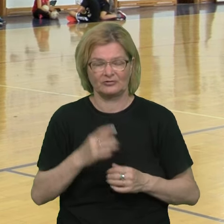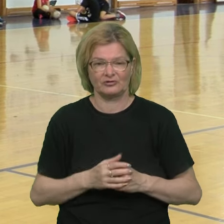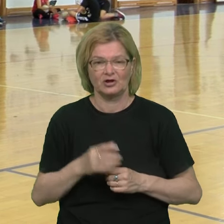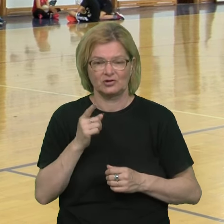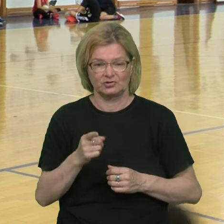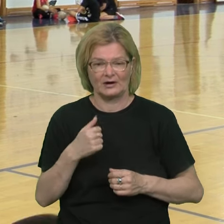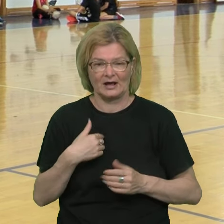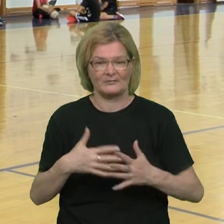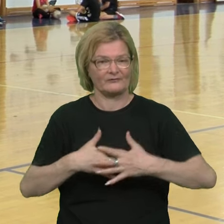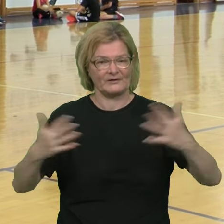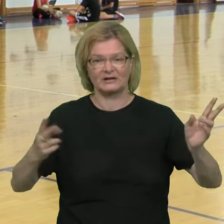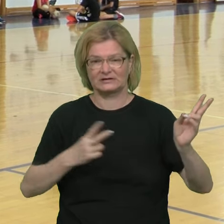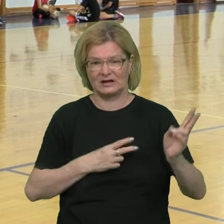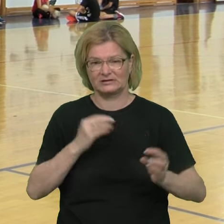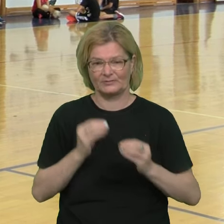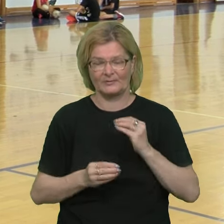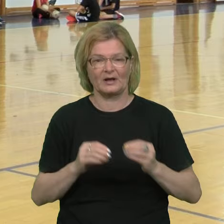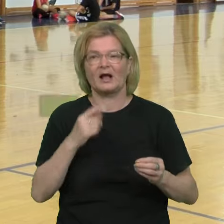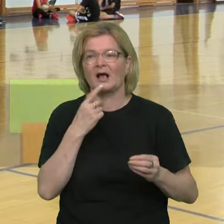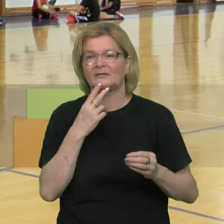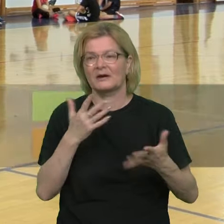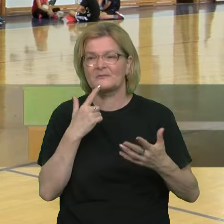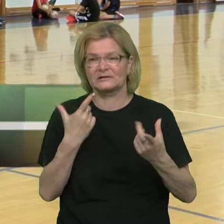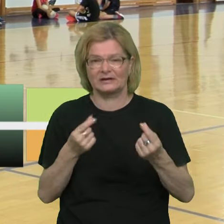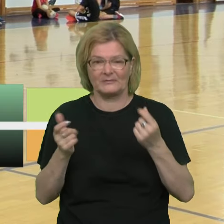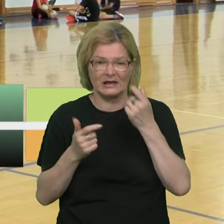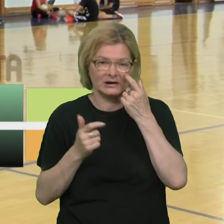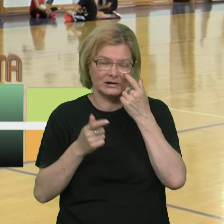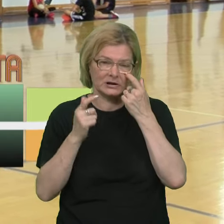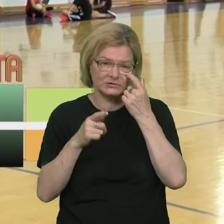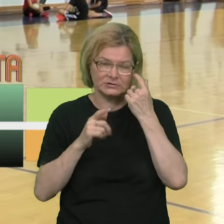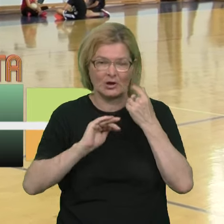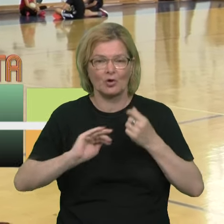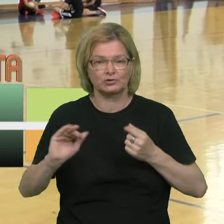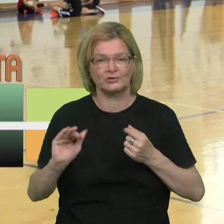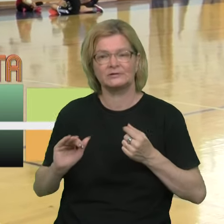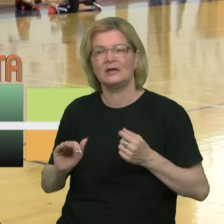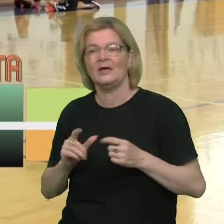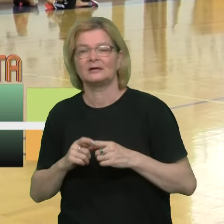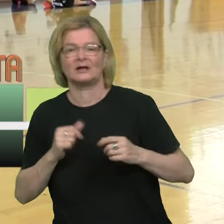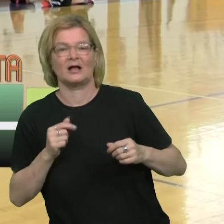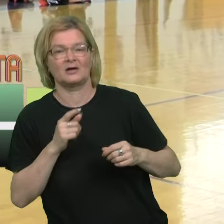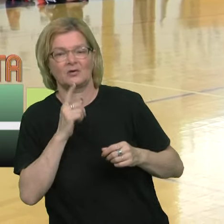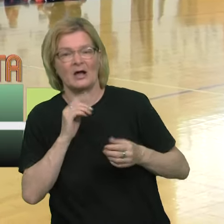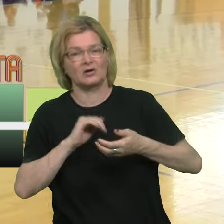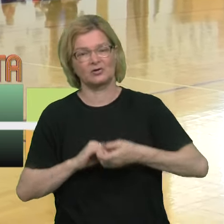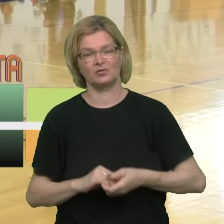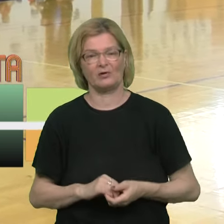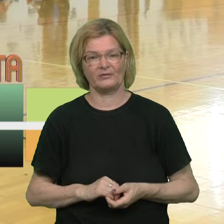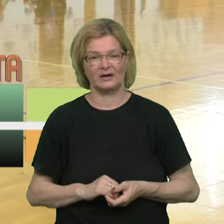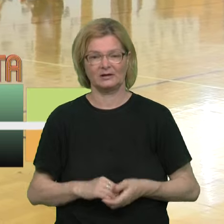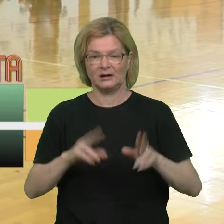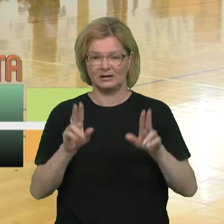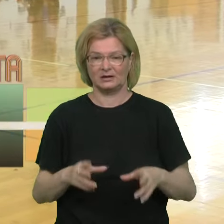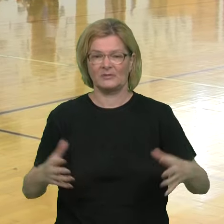to zapravo znači? Da, to nam je veliki zaista problem kad kažemo nemamo s kim igrati, a to se odnosi da jako malo